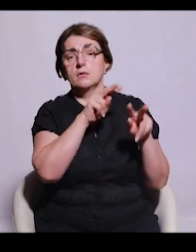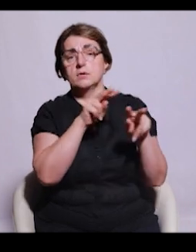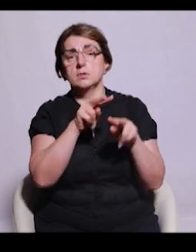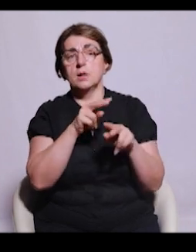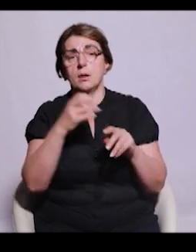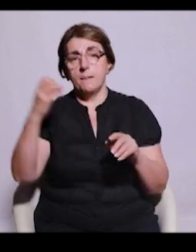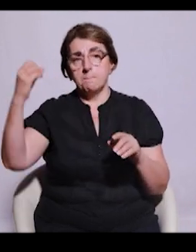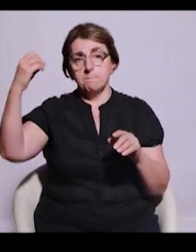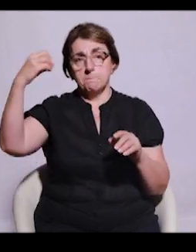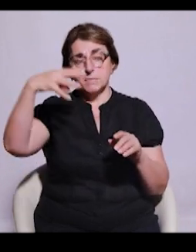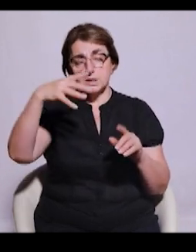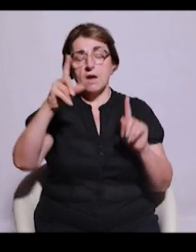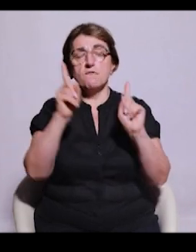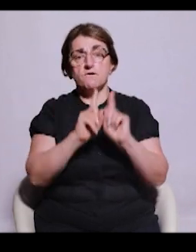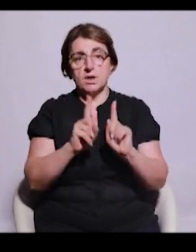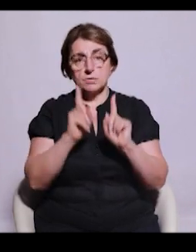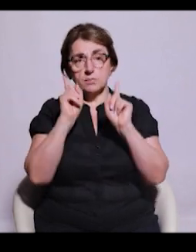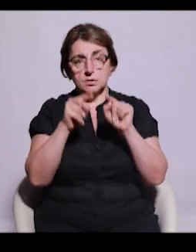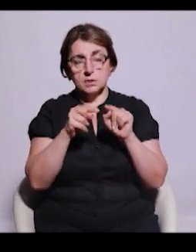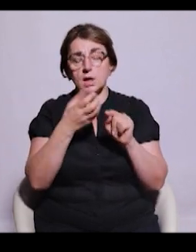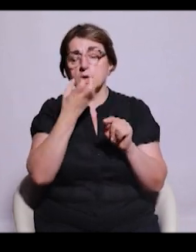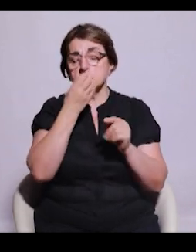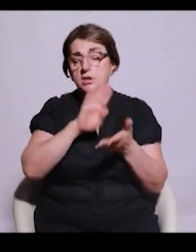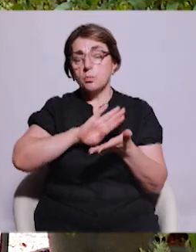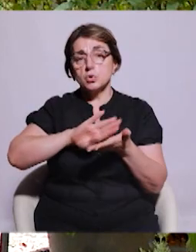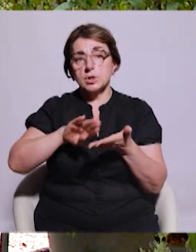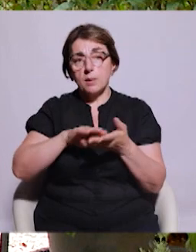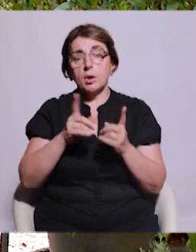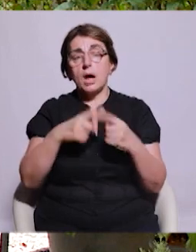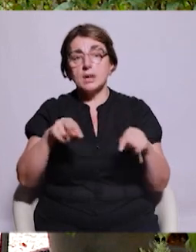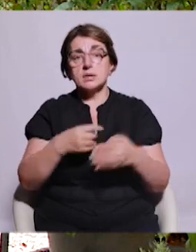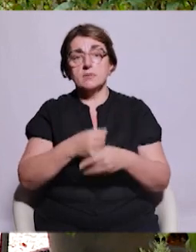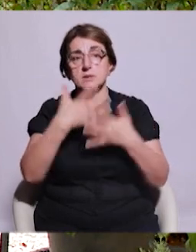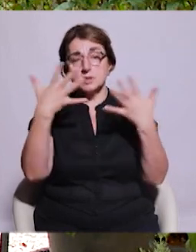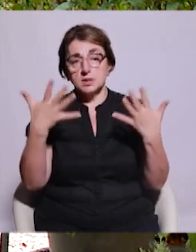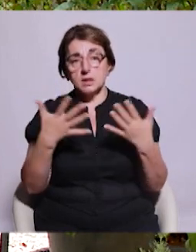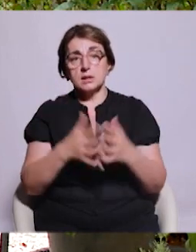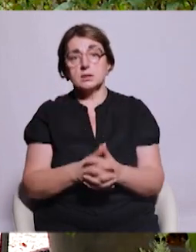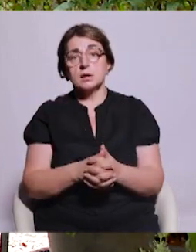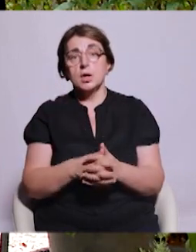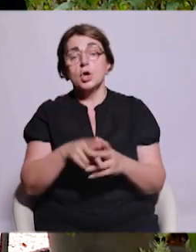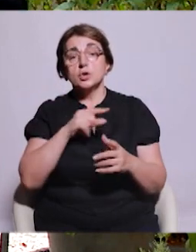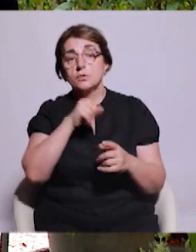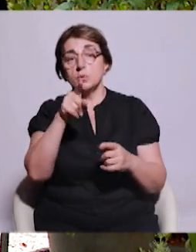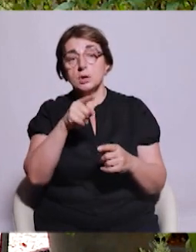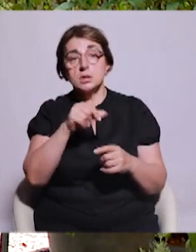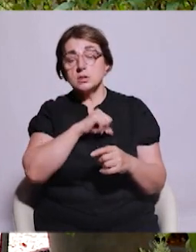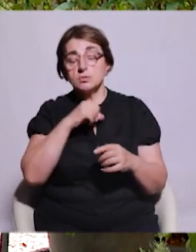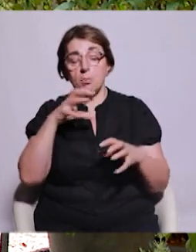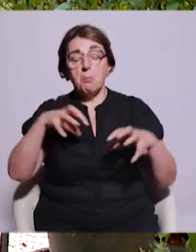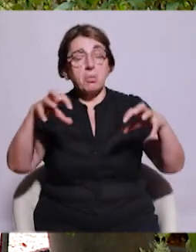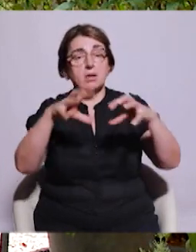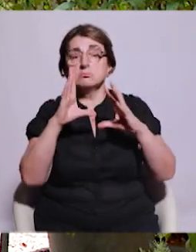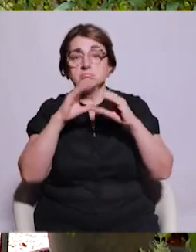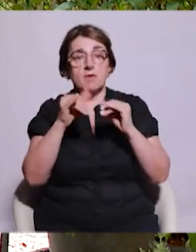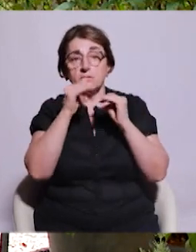დააკვირდით, მზე ვარსკვლავია და ის სითბოს გამოყოფს და სინათლეს, აი როგორც ფოტოზე ჩანს. პლანეტებს კი ეს არ შეუძლიათ,